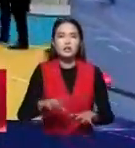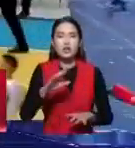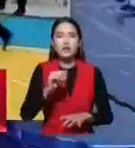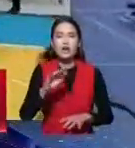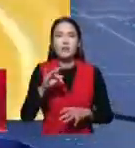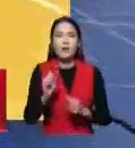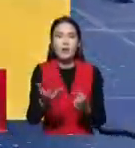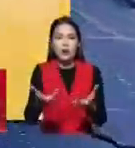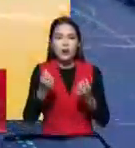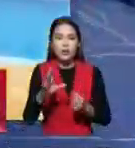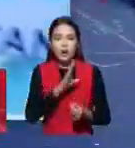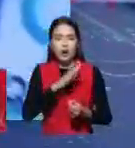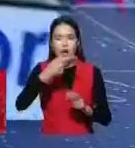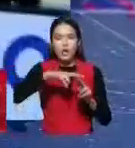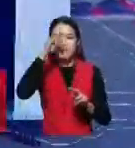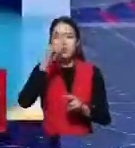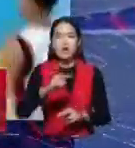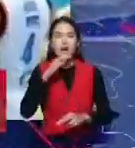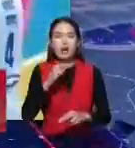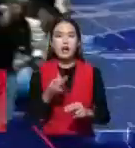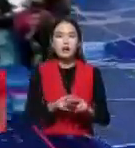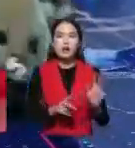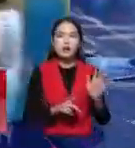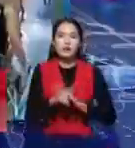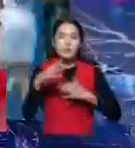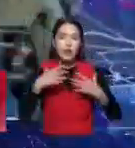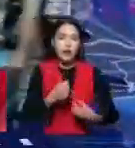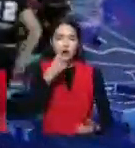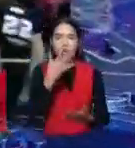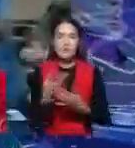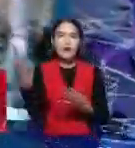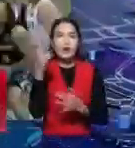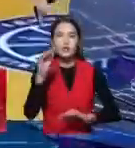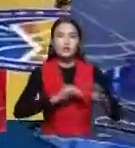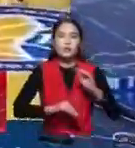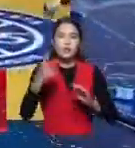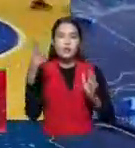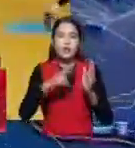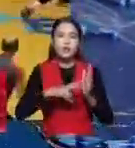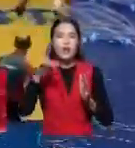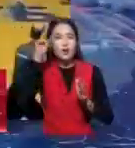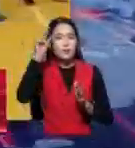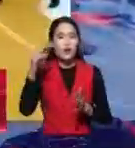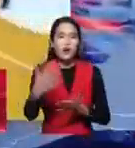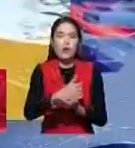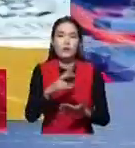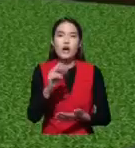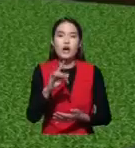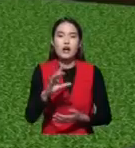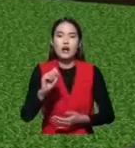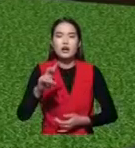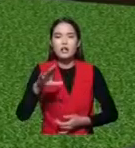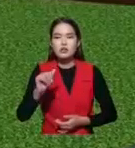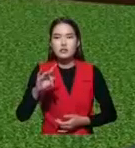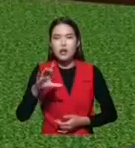қабылдады. Ойын барысында қазақстандықтар қонақтардан басым түсті. Астана құрамында 28 ұпай жинаған Карвел Андерсон мен